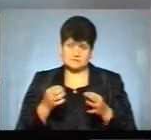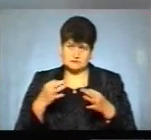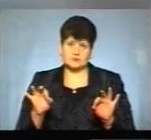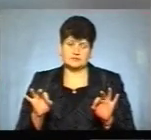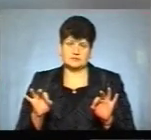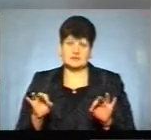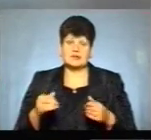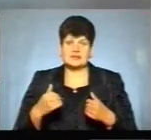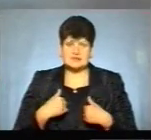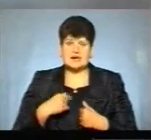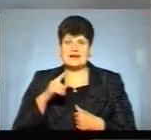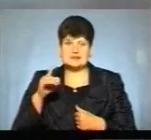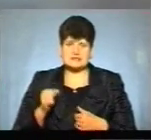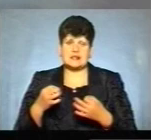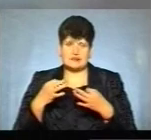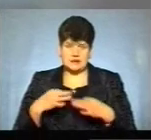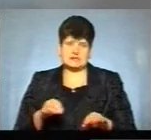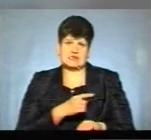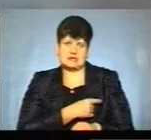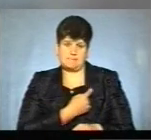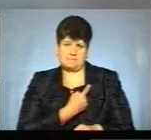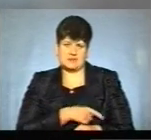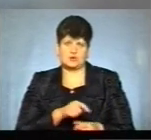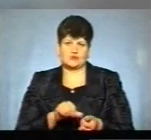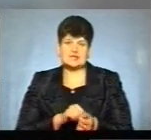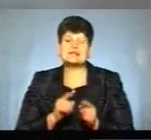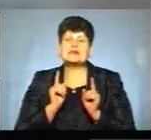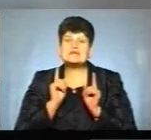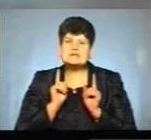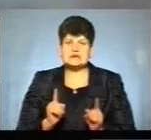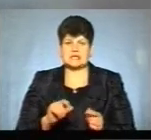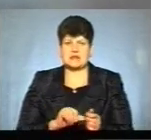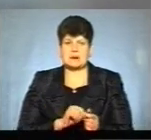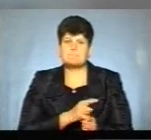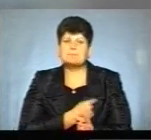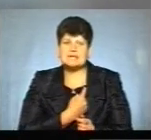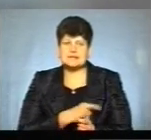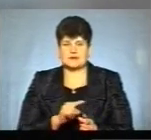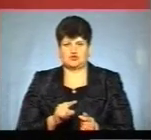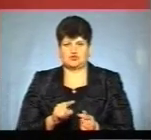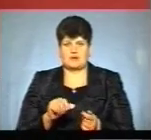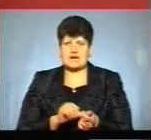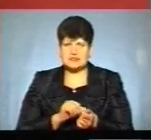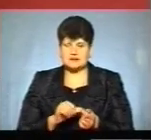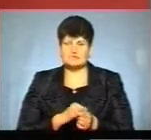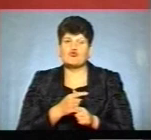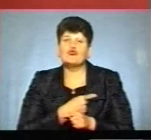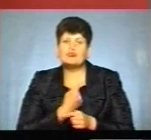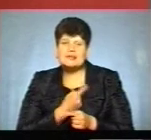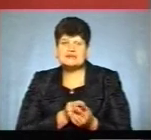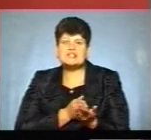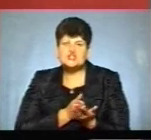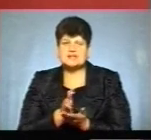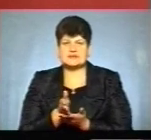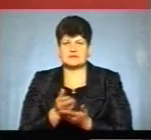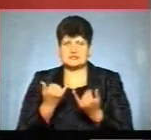За легалізацію медичного канабісу. І суто медичного канабісу в медичних цілях. Це дуже важливо. Ми зараз, напевне,